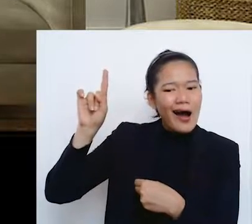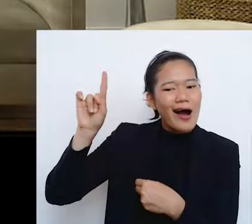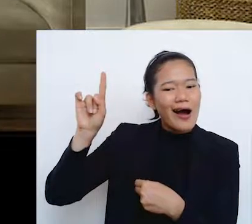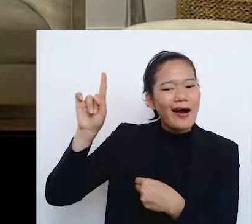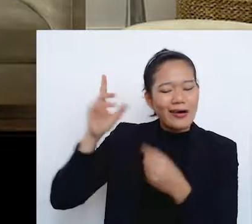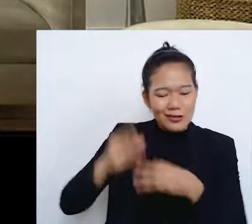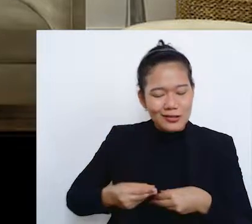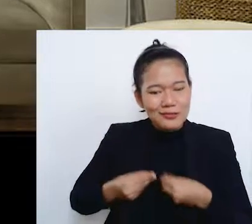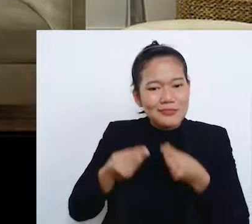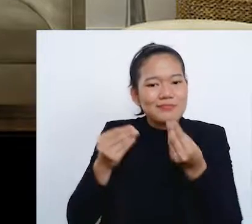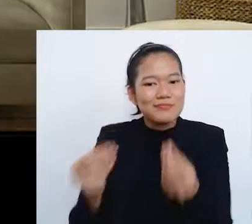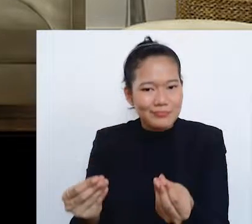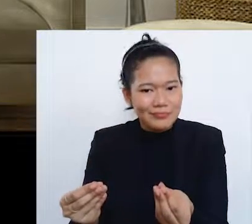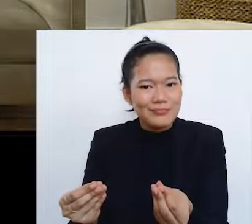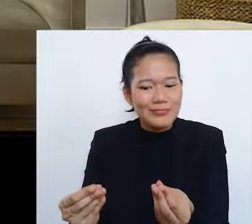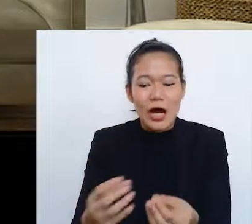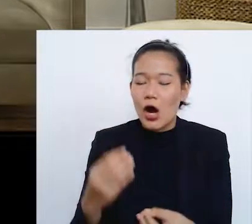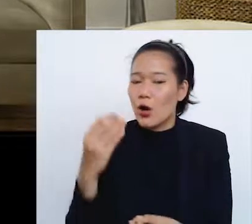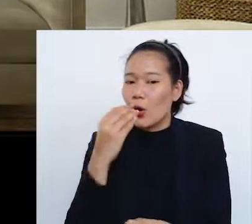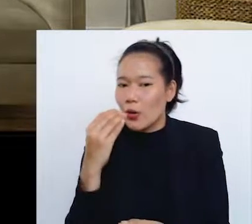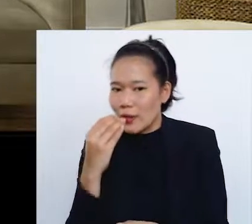yang menyediakan